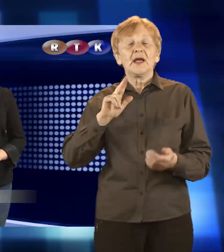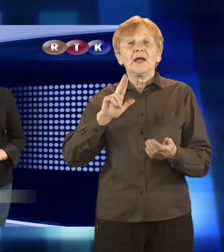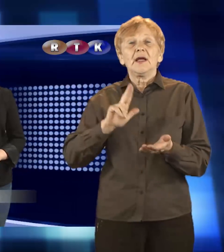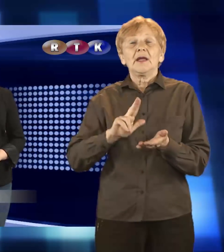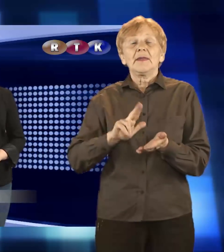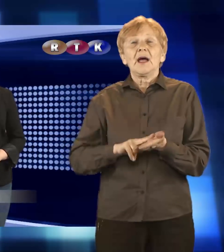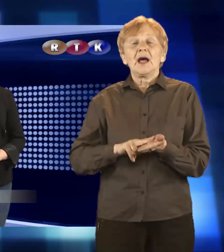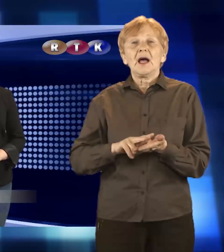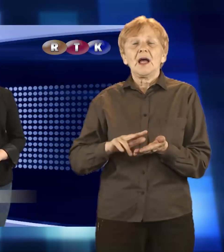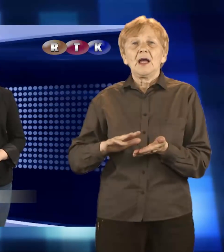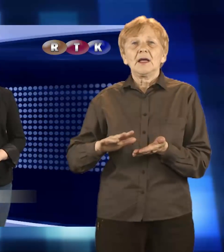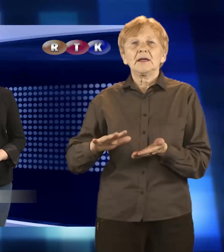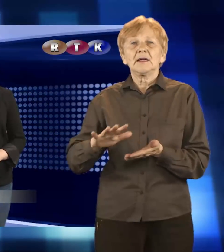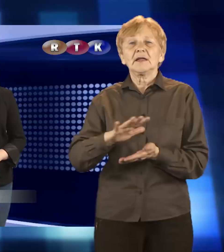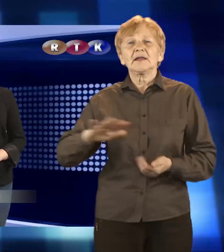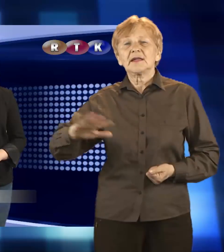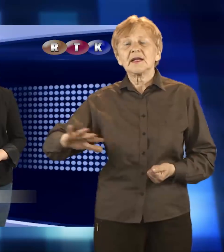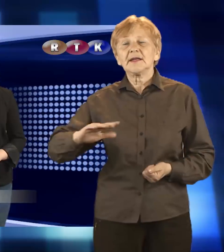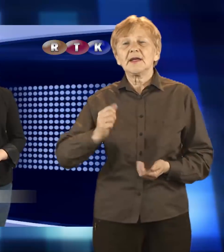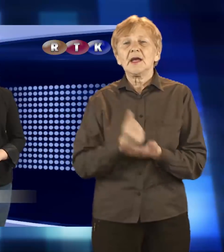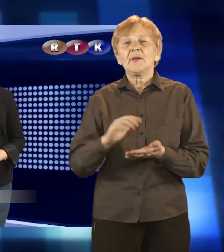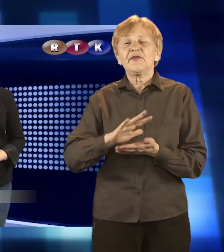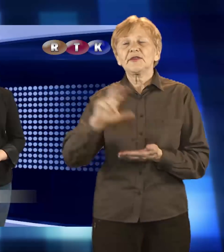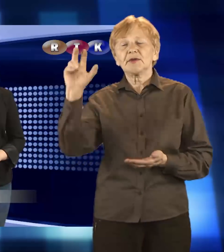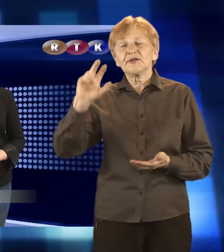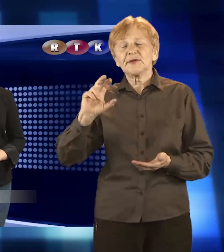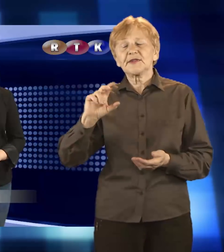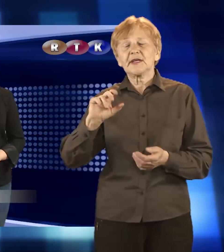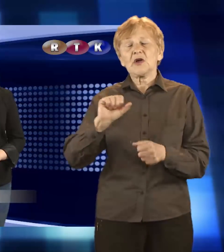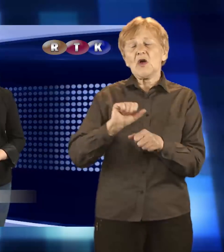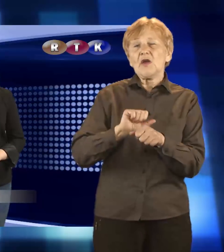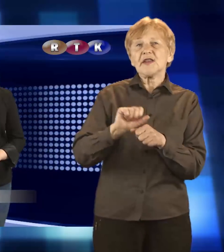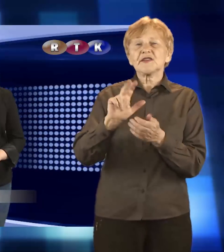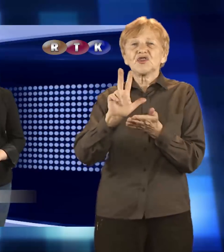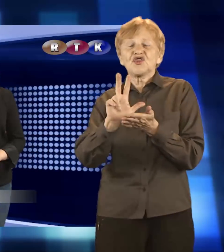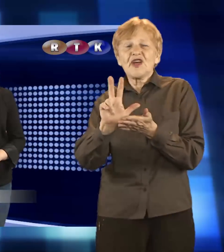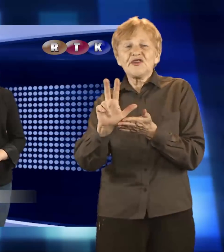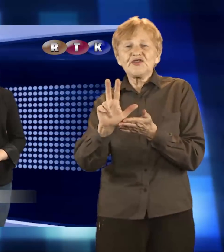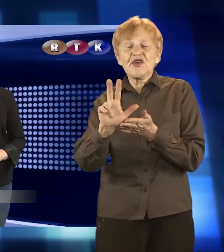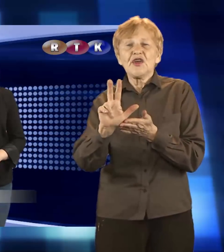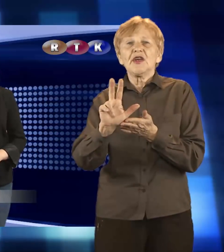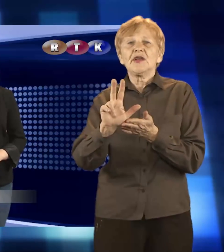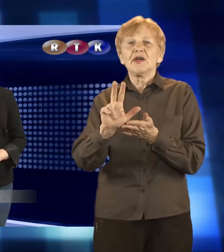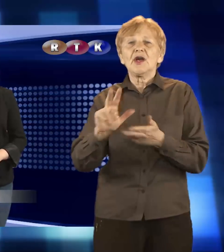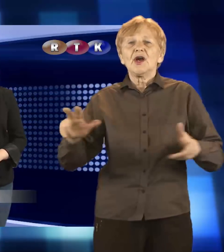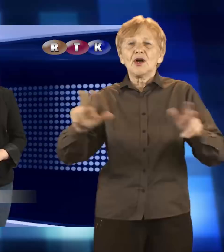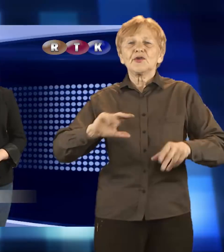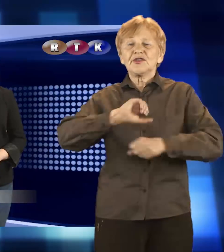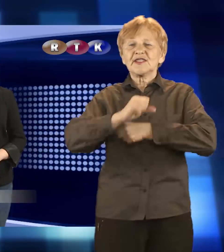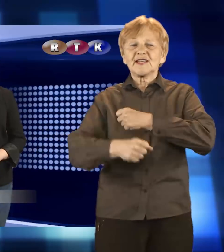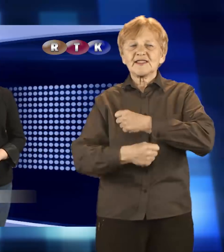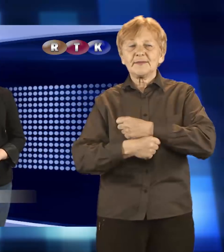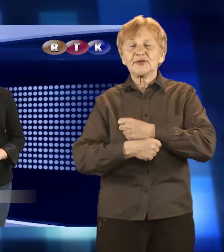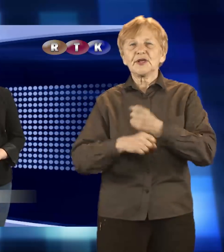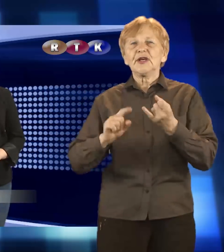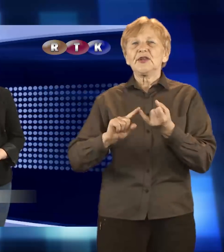powiatu raciborskiego funkcjonuje 13 zawodowych rodzin zastępczych oraz 10 rodzinnych domów dziecka. W ubiegłym tygodniu ich członkowie